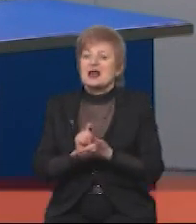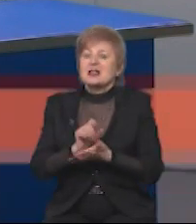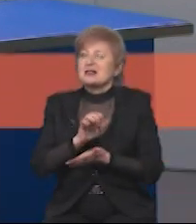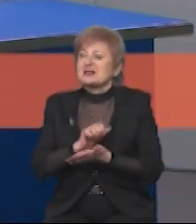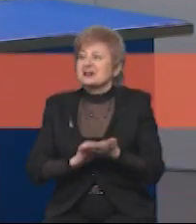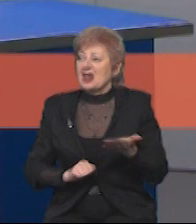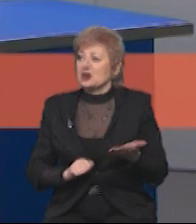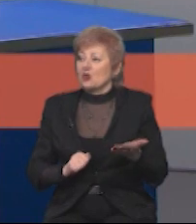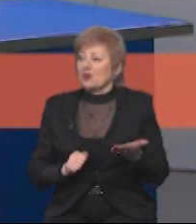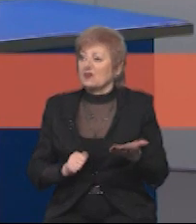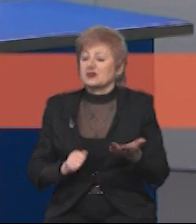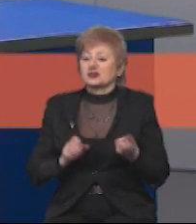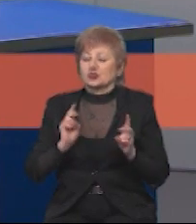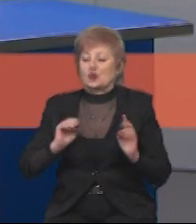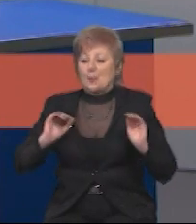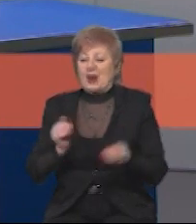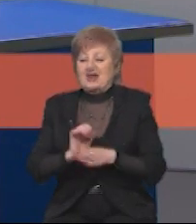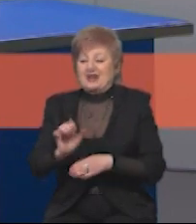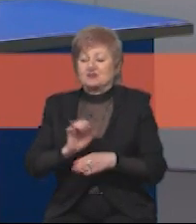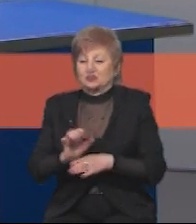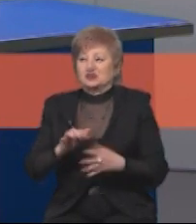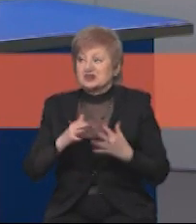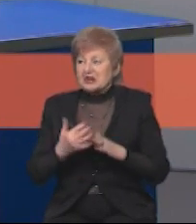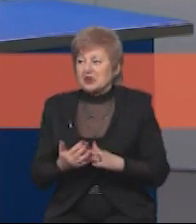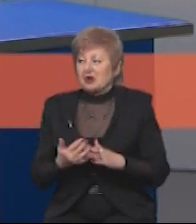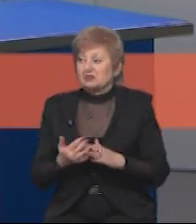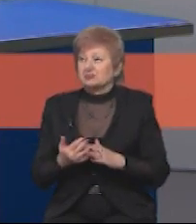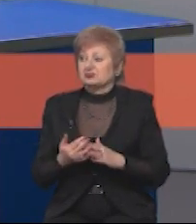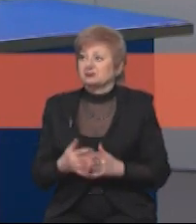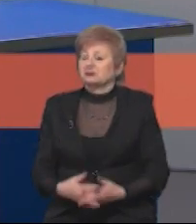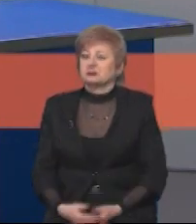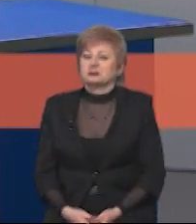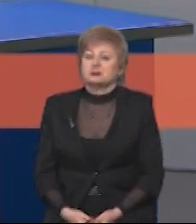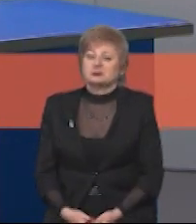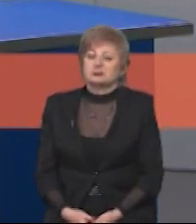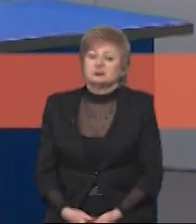между маленьким производителем и уже ритейлом.